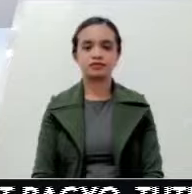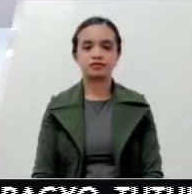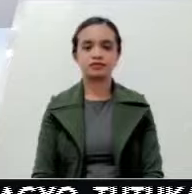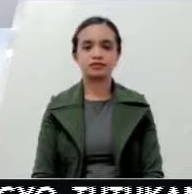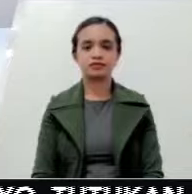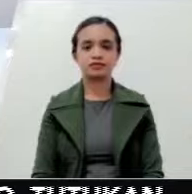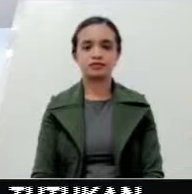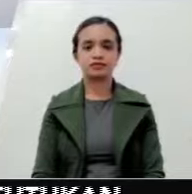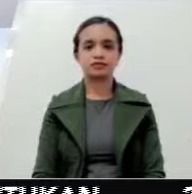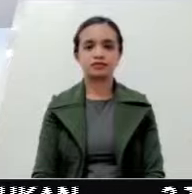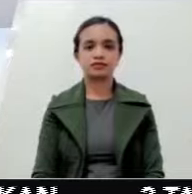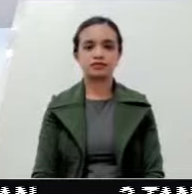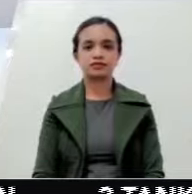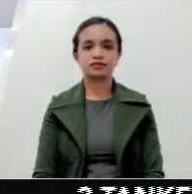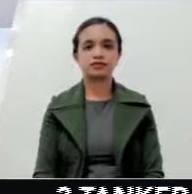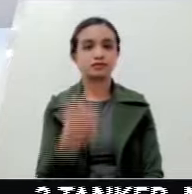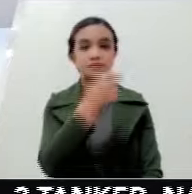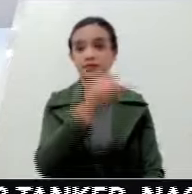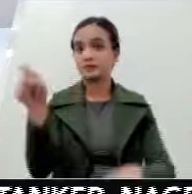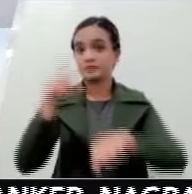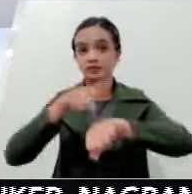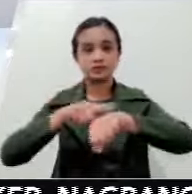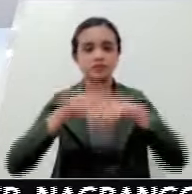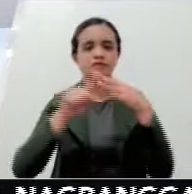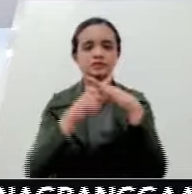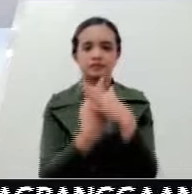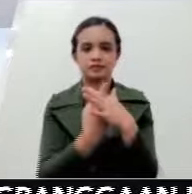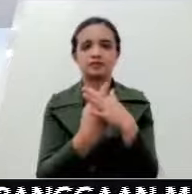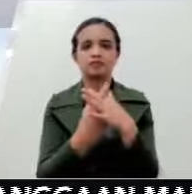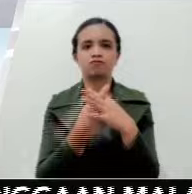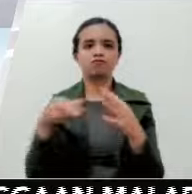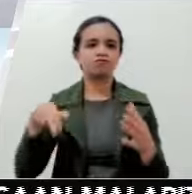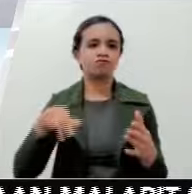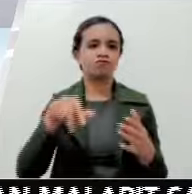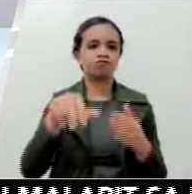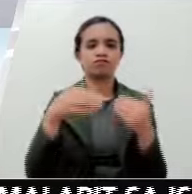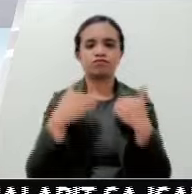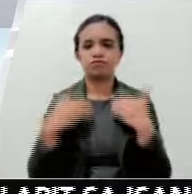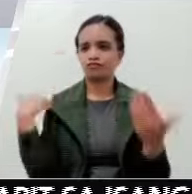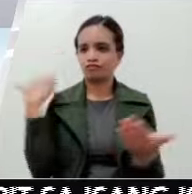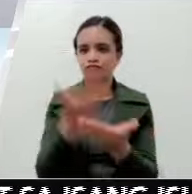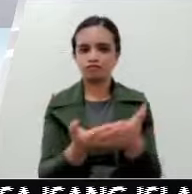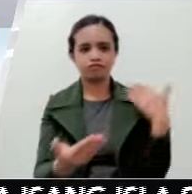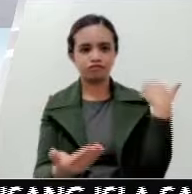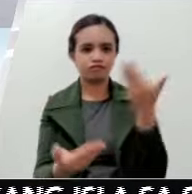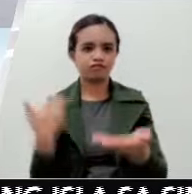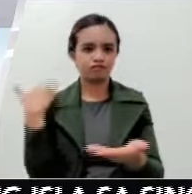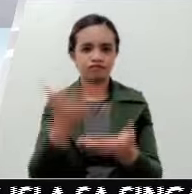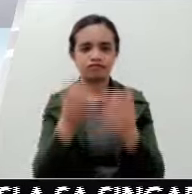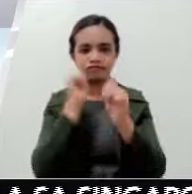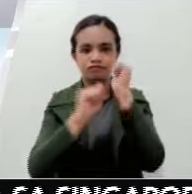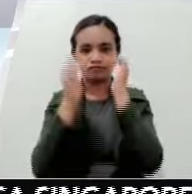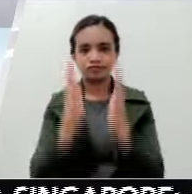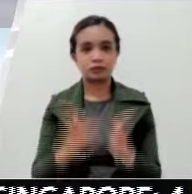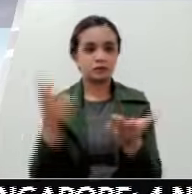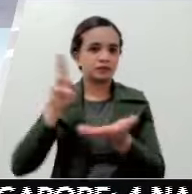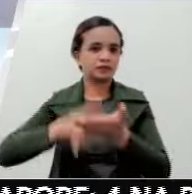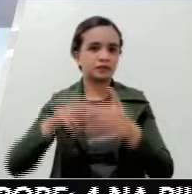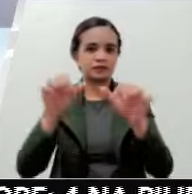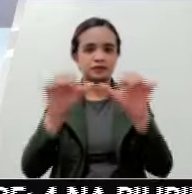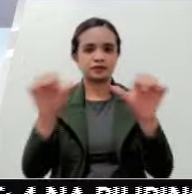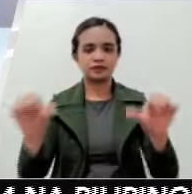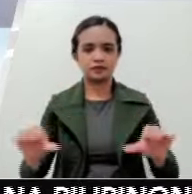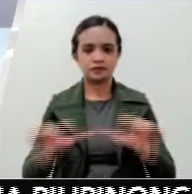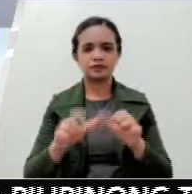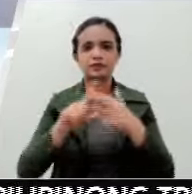Pia Ivan, anytime may magsisimula na ang red carpet at may mga nagdatingan ng mga artista sa registration area at nagsisimula na sila